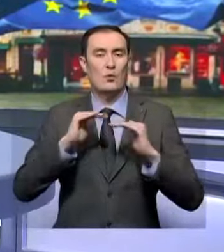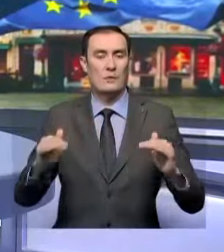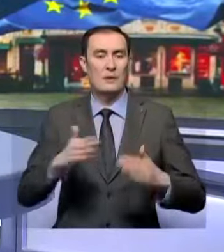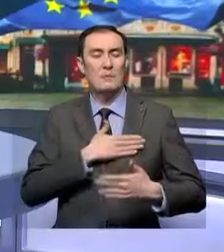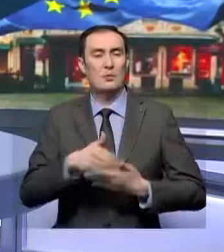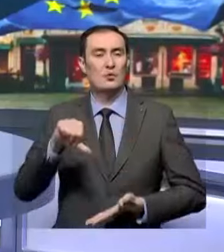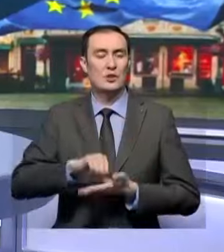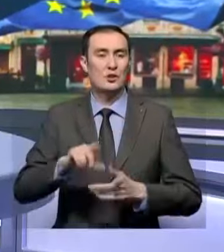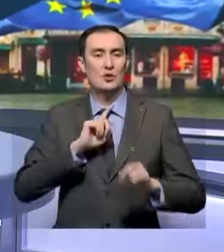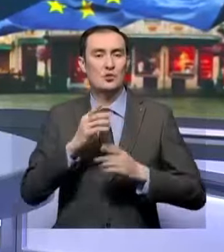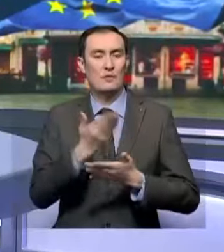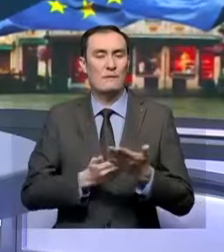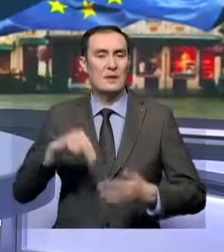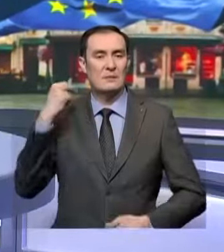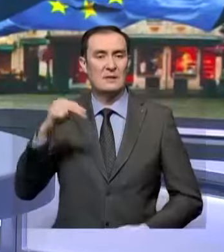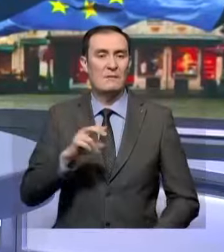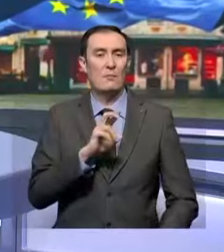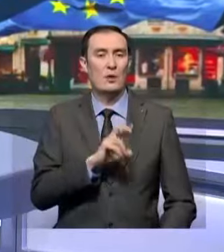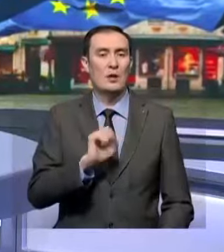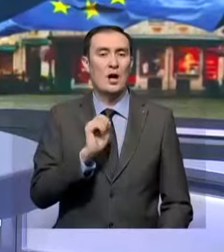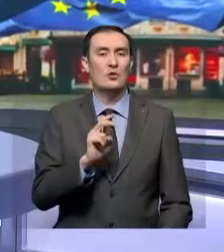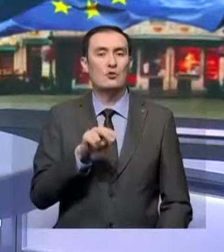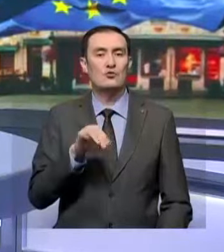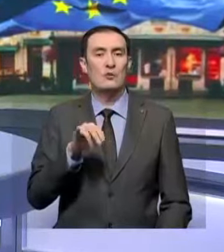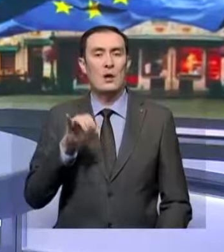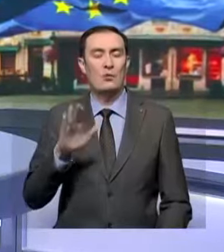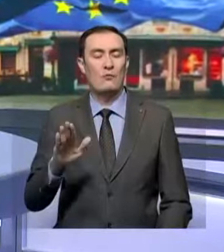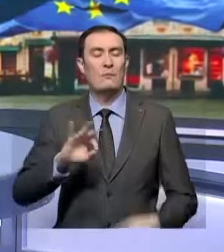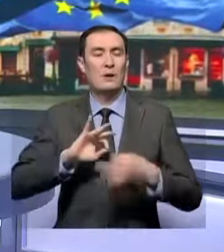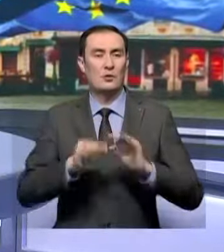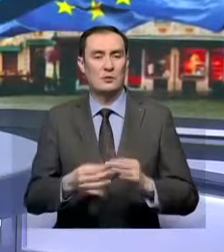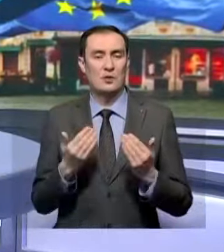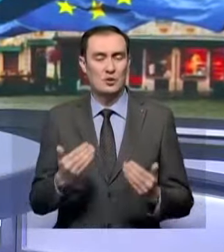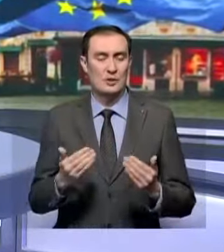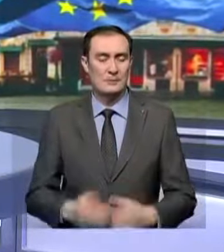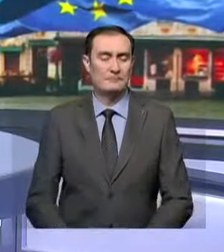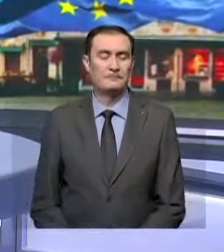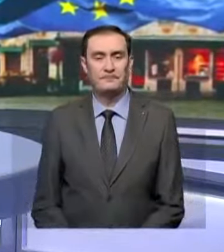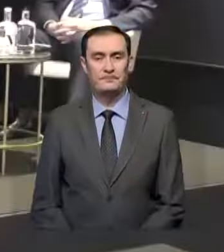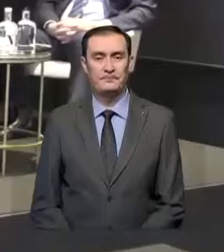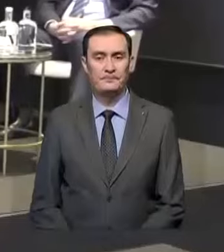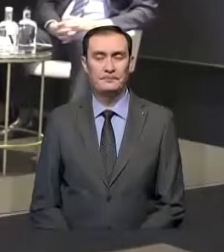принял участие советник президента Булат Акчулаков. Подробности у Жанат Эрнст.